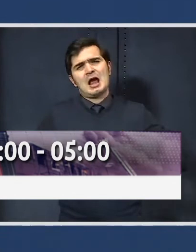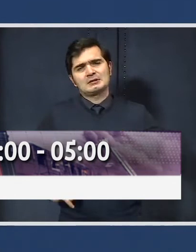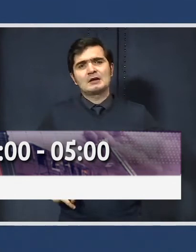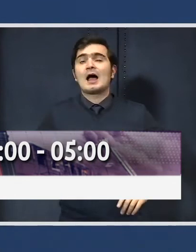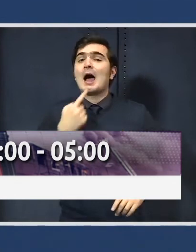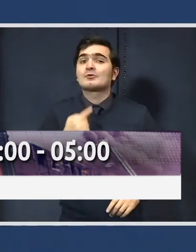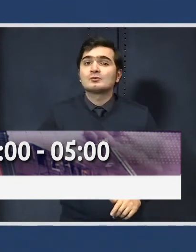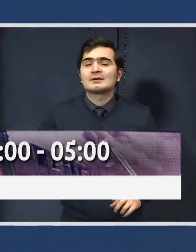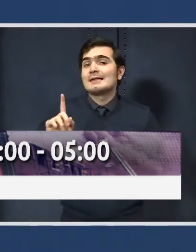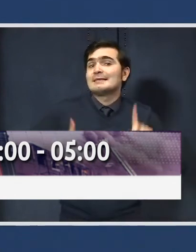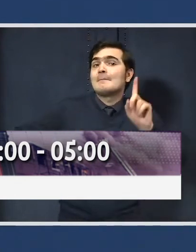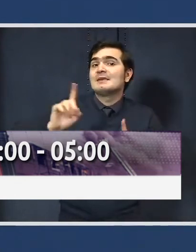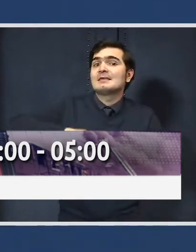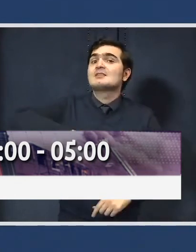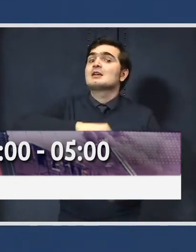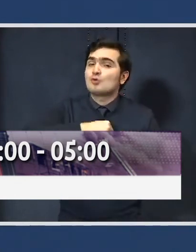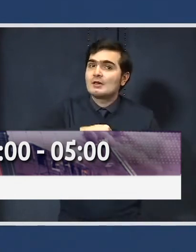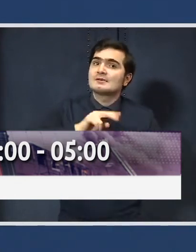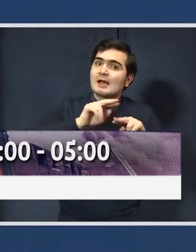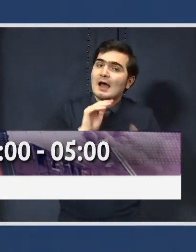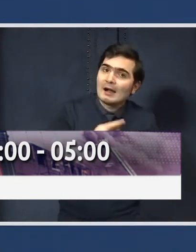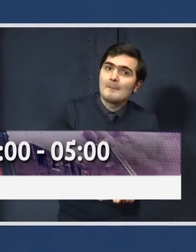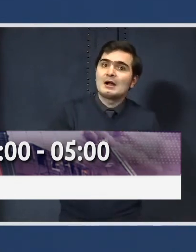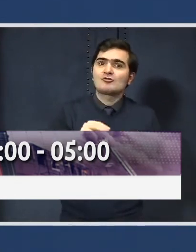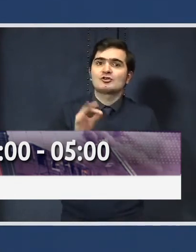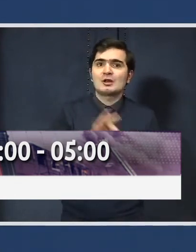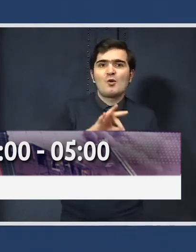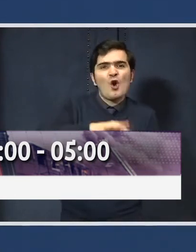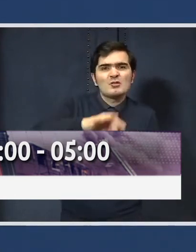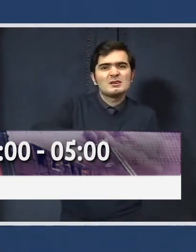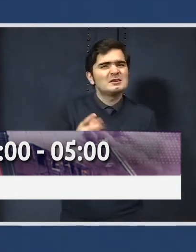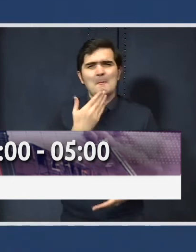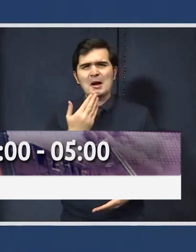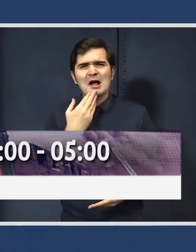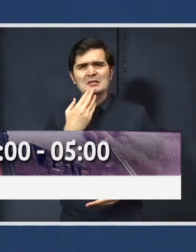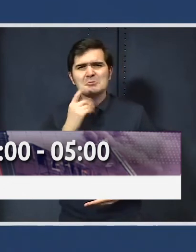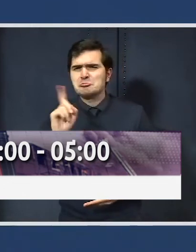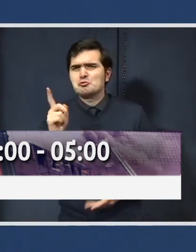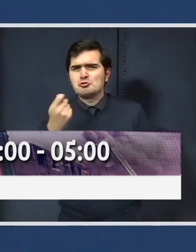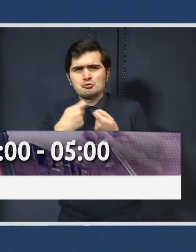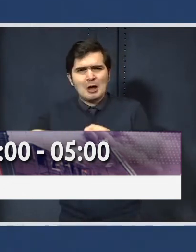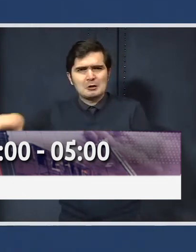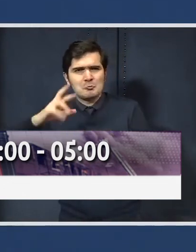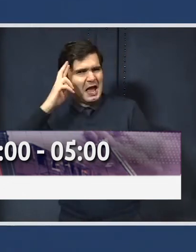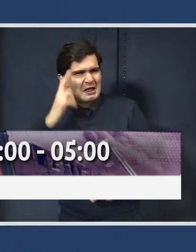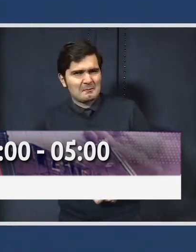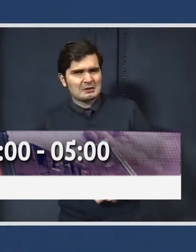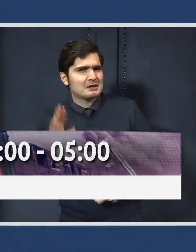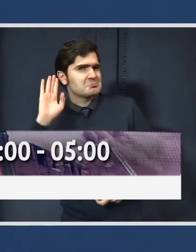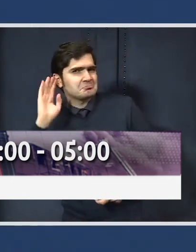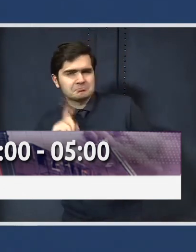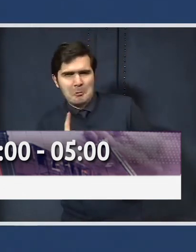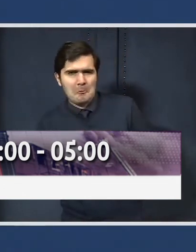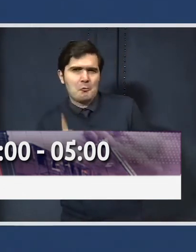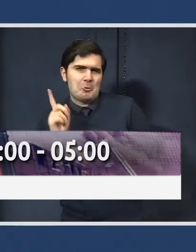sa ramana aceleasi conditii din pacate nu toata lumea ma asculta si recomandari si astazi aflam in fata acestui fapt